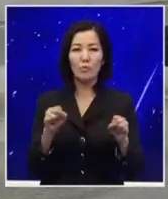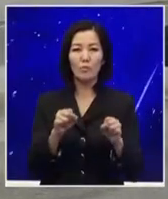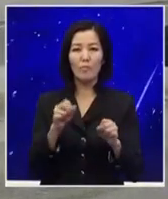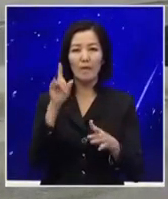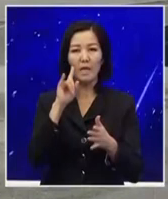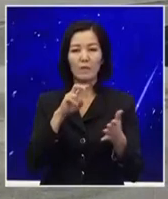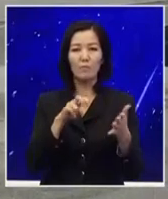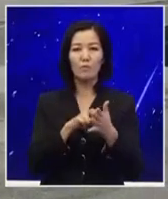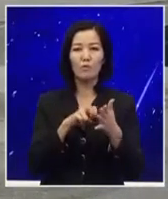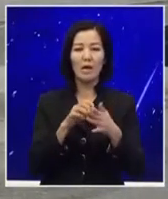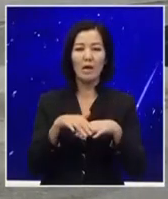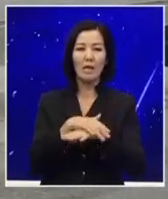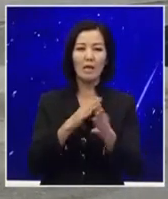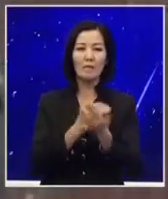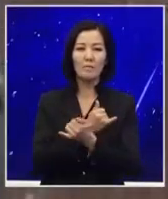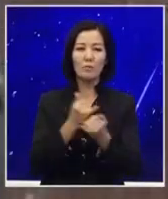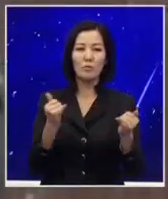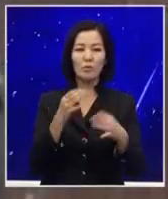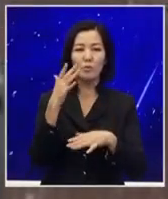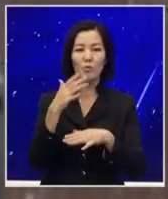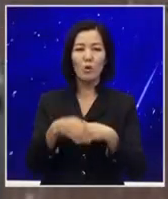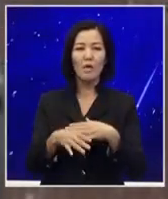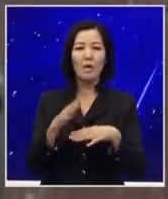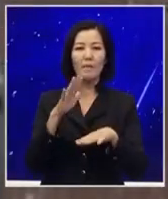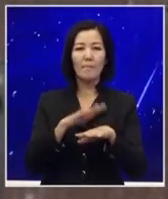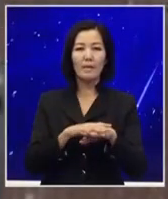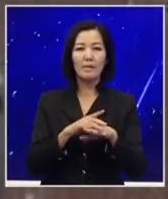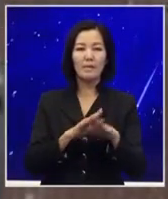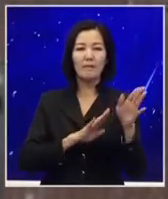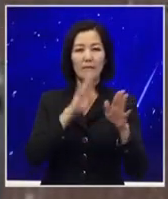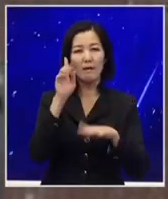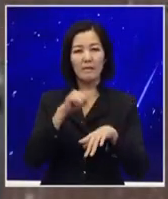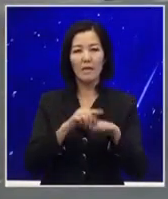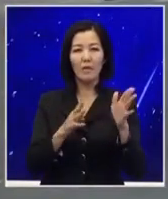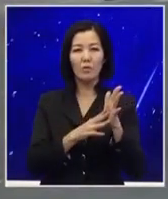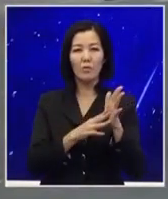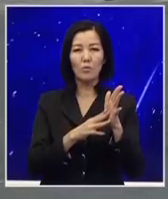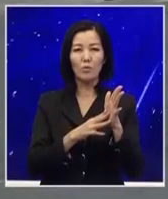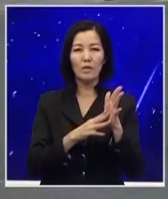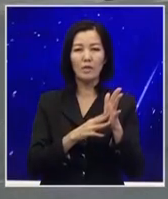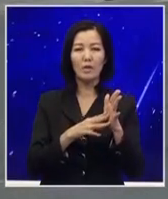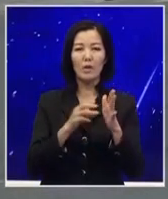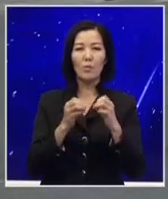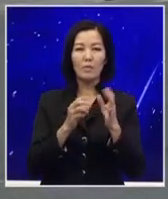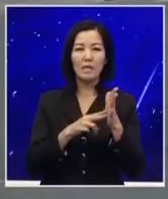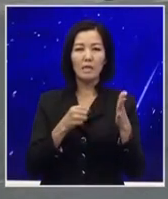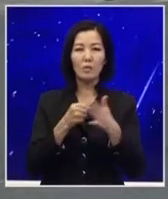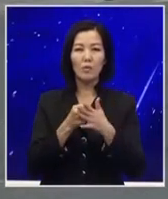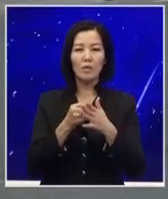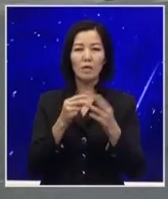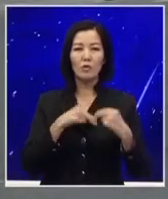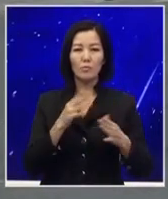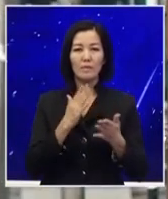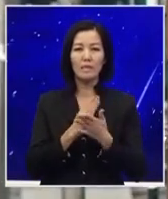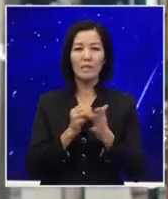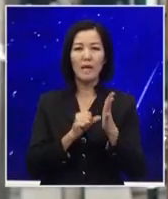бөлімшелері халыққа қызмет көрсету орталықтары мен банктер таңғы 9-дан кешкі 18:00-ге дейін жұмыс істейді. Сонымен қатар жасы